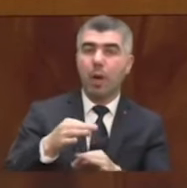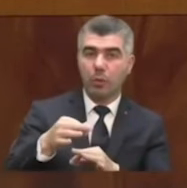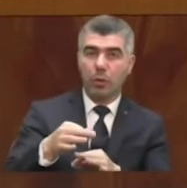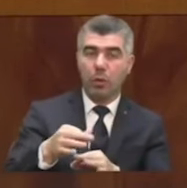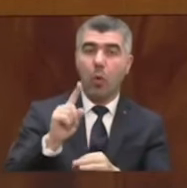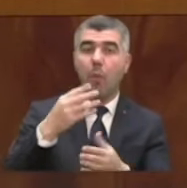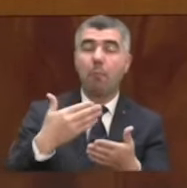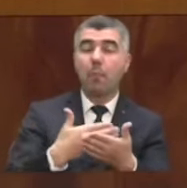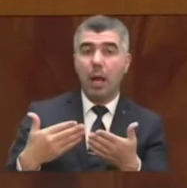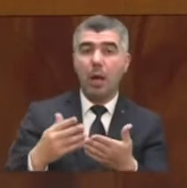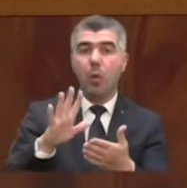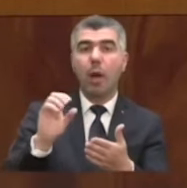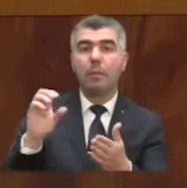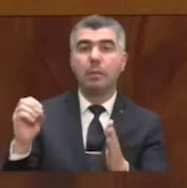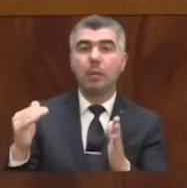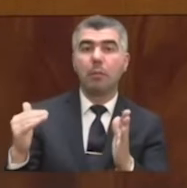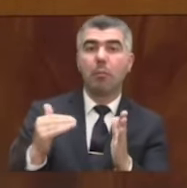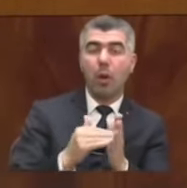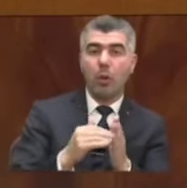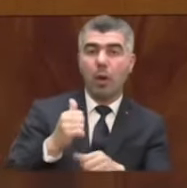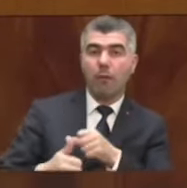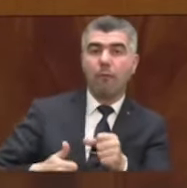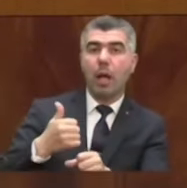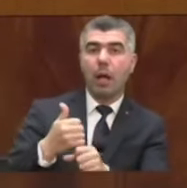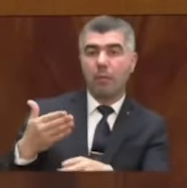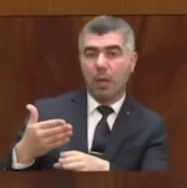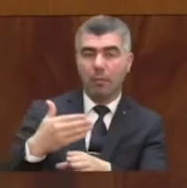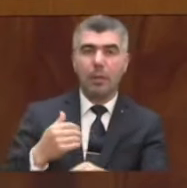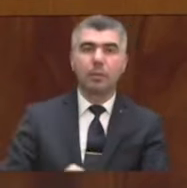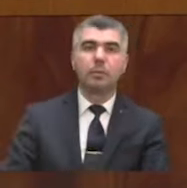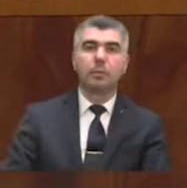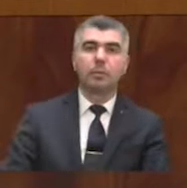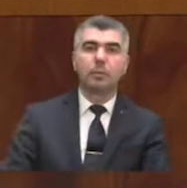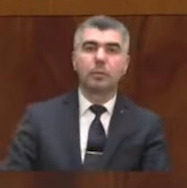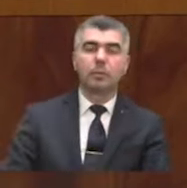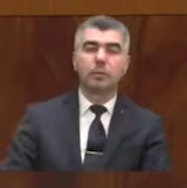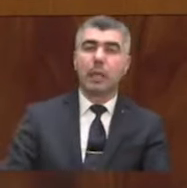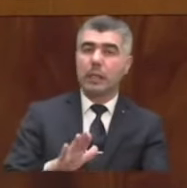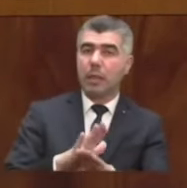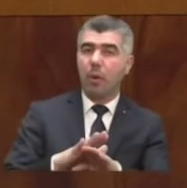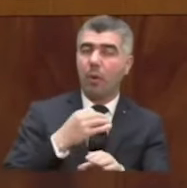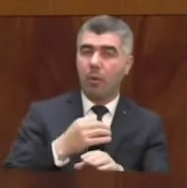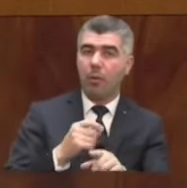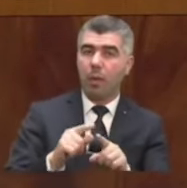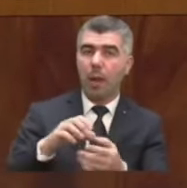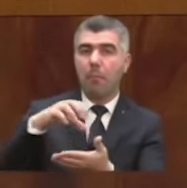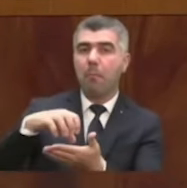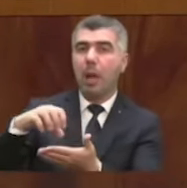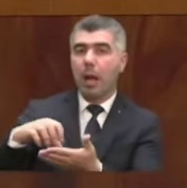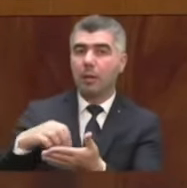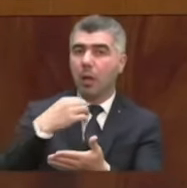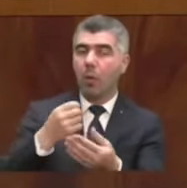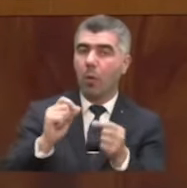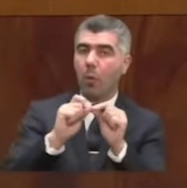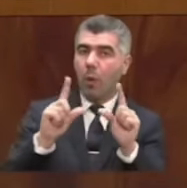عوض مليار و500 مليون متر مكعب السنة الماضية. وإلا سمحتي وضروري نتكلموا على بعض المناطق بالذات اللي